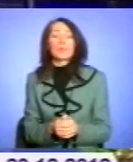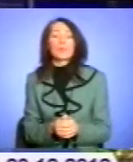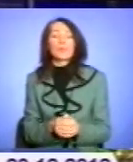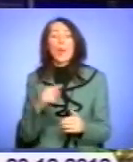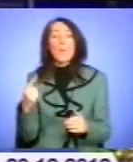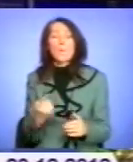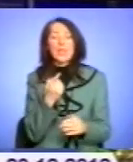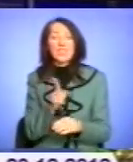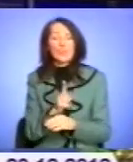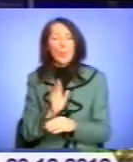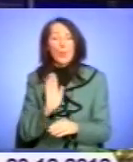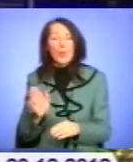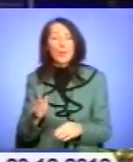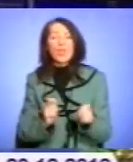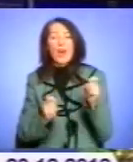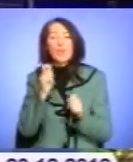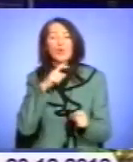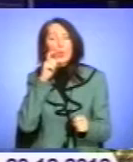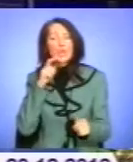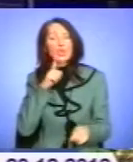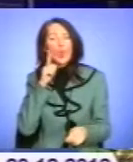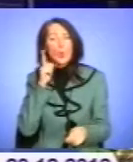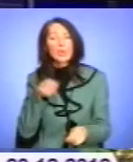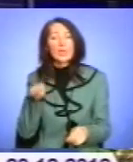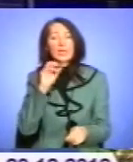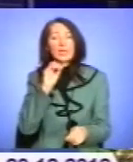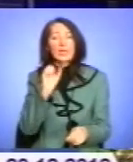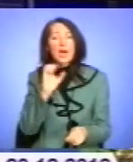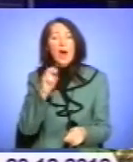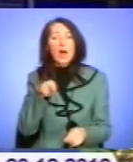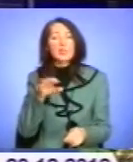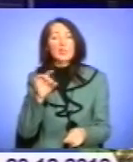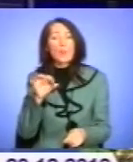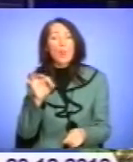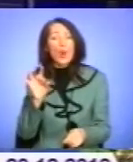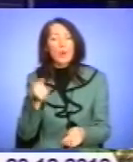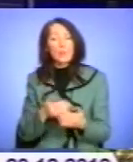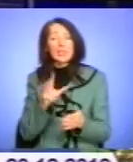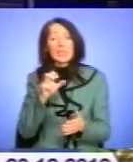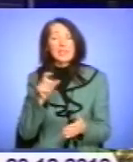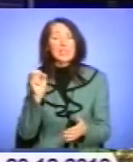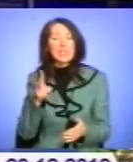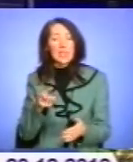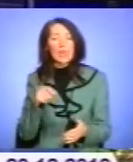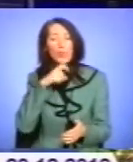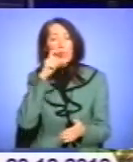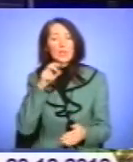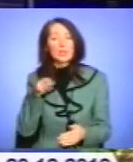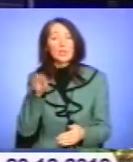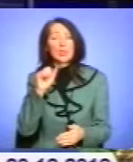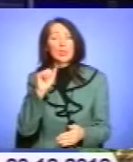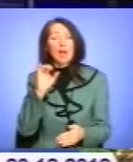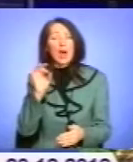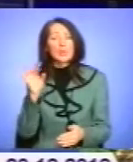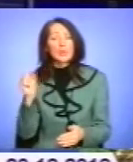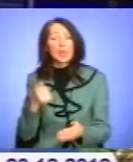Уперше в Тернополі відбудеться форум української молоді діаспори. Майже 300 членів української діаспори та більше 100 молодіжних лідерів приїде